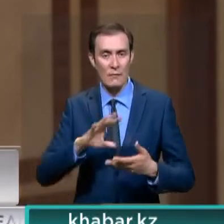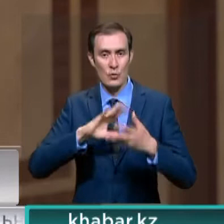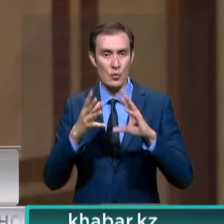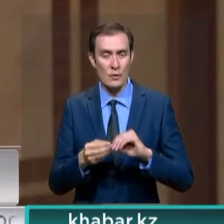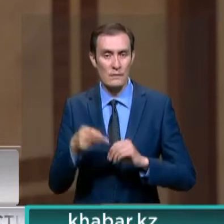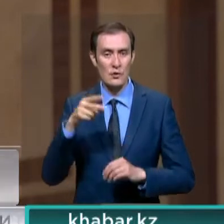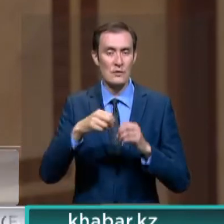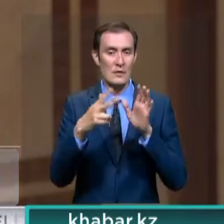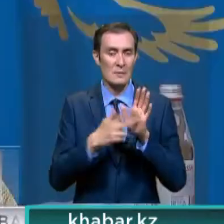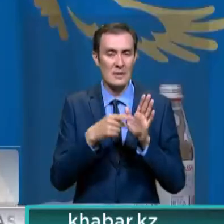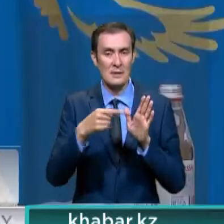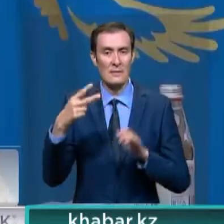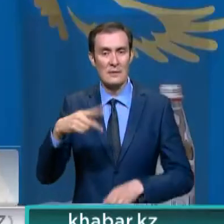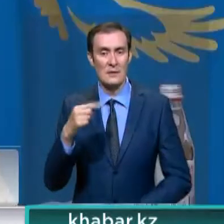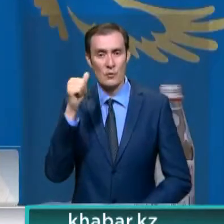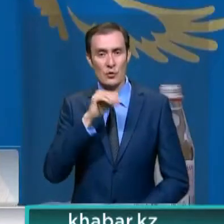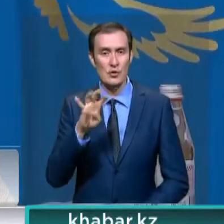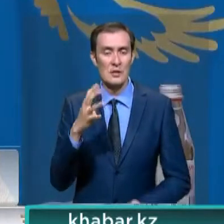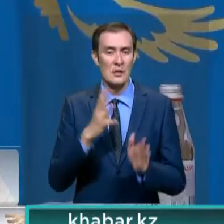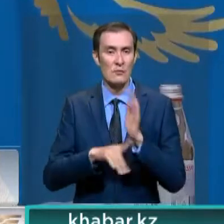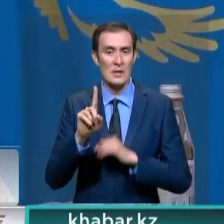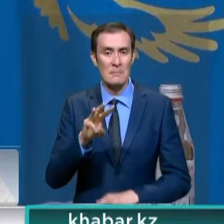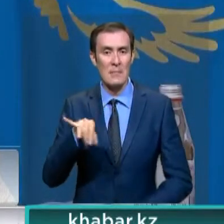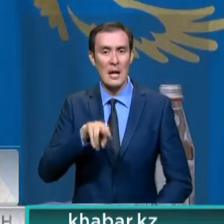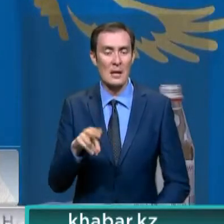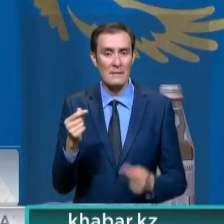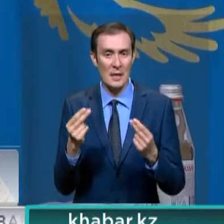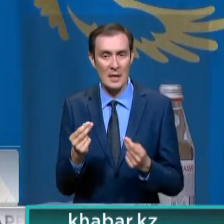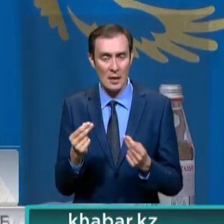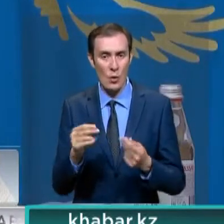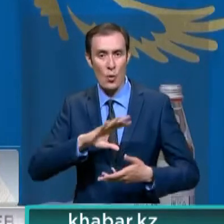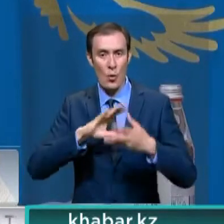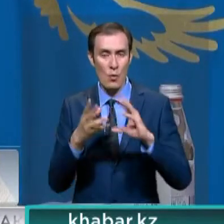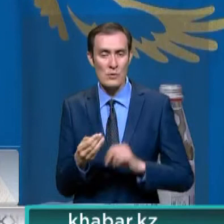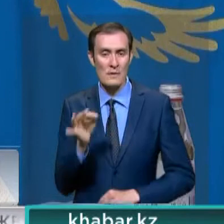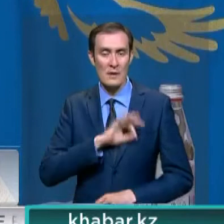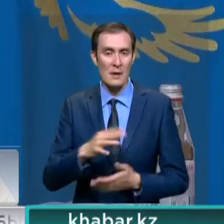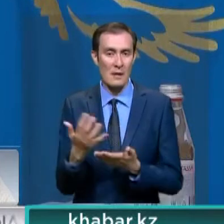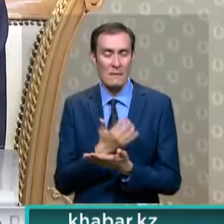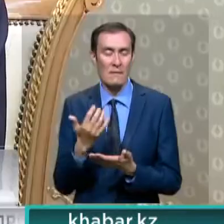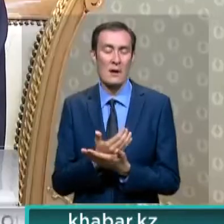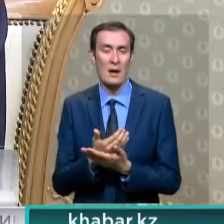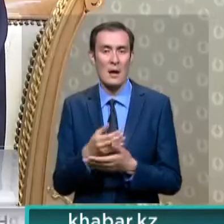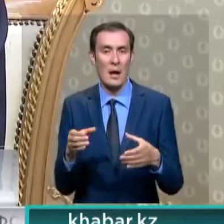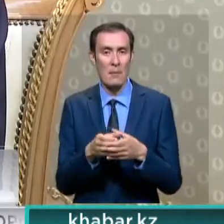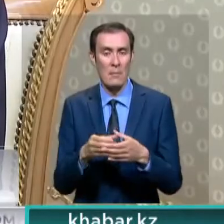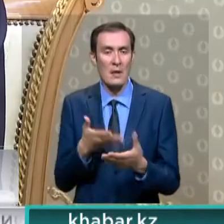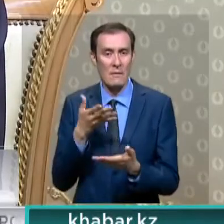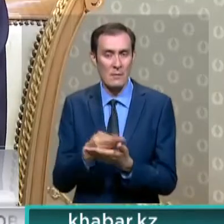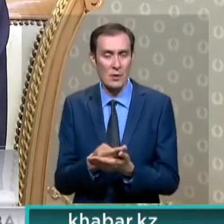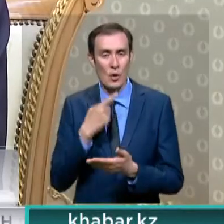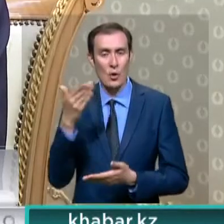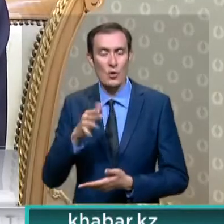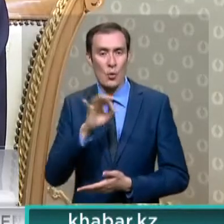за 2018-2021 годы 491 миллиардов тенге общих дивидендов компания выплатит. Хотел доложить